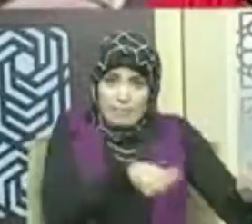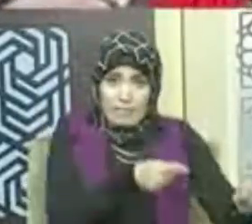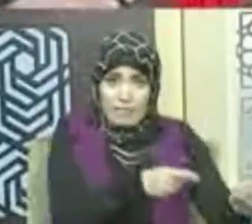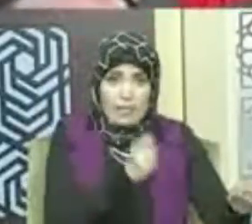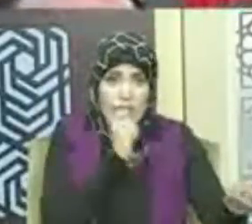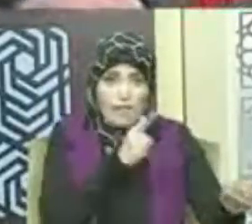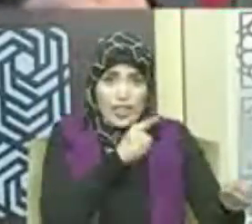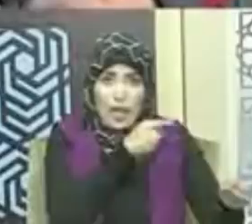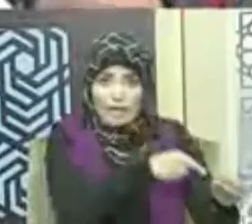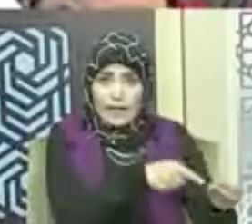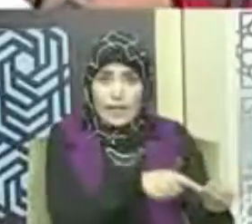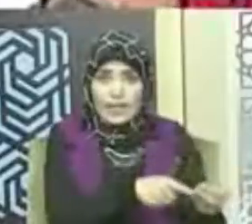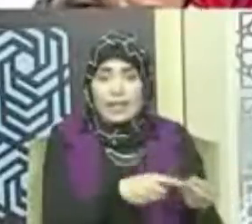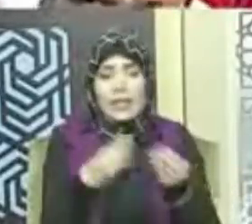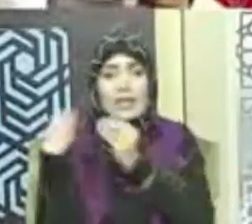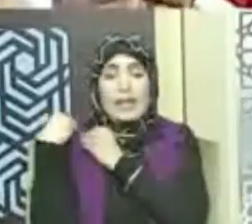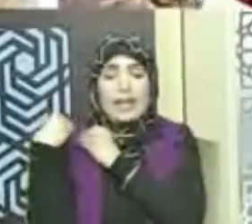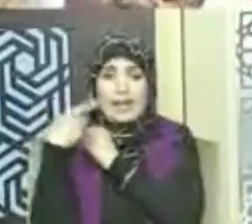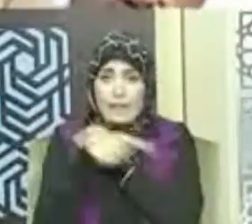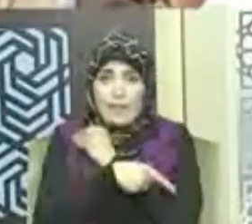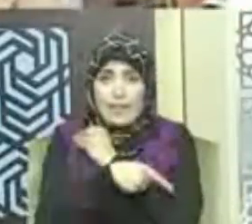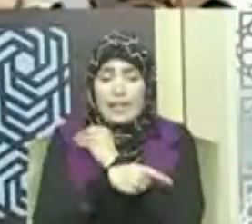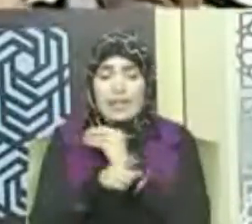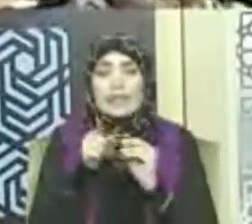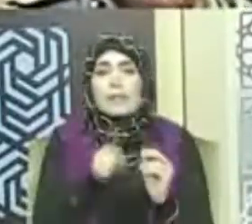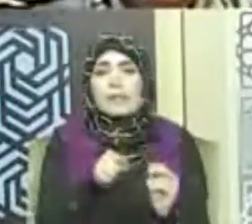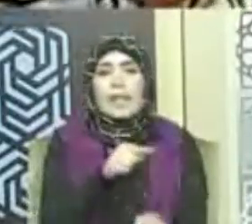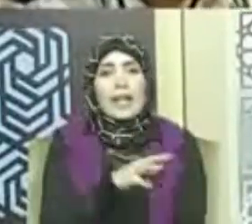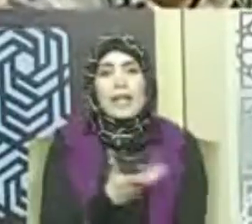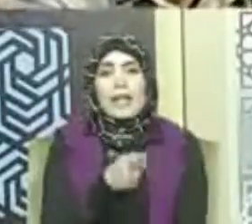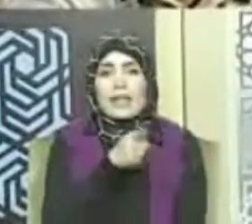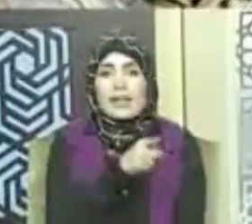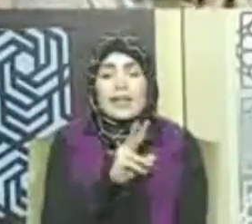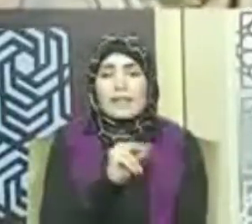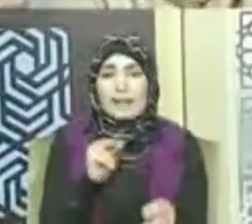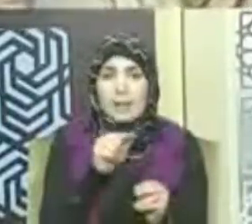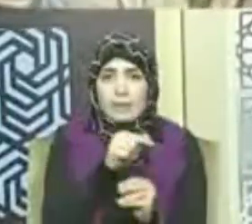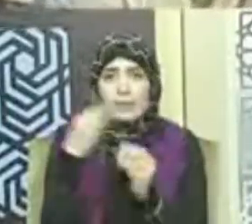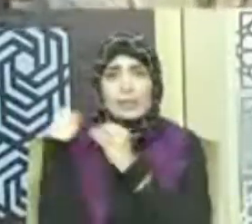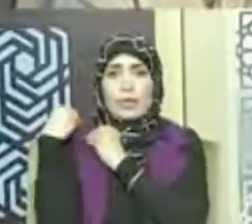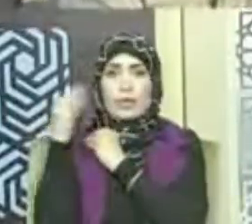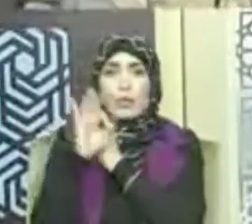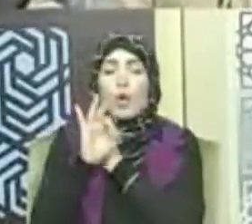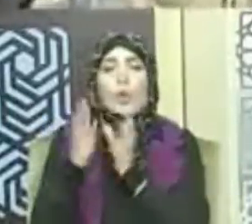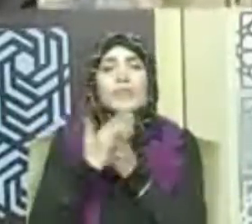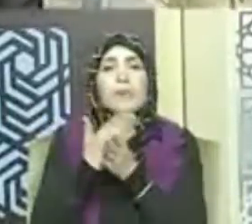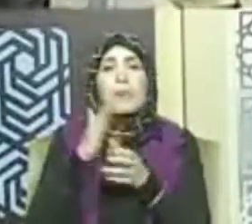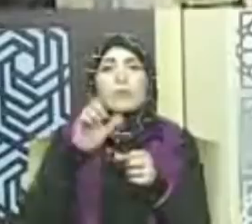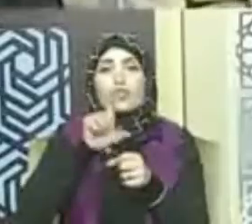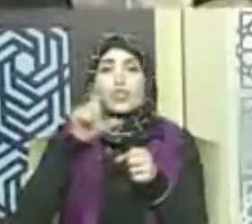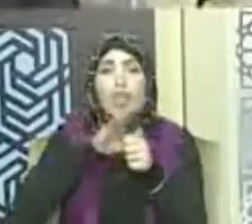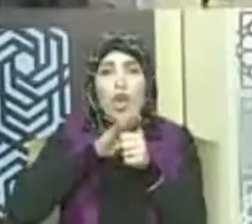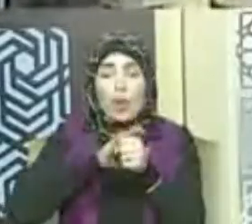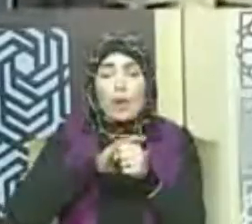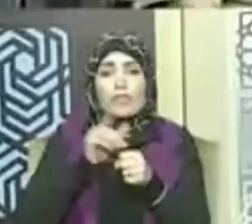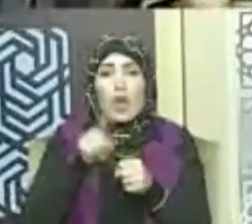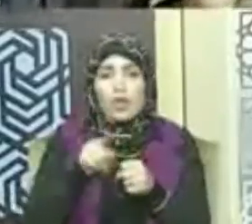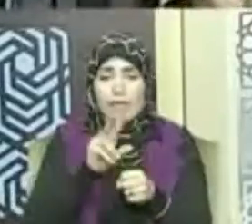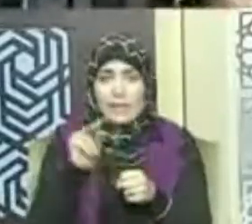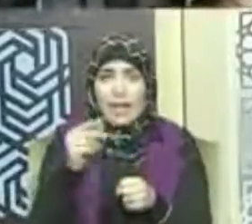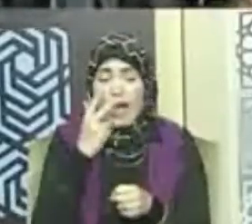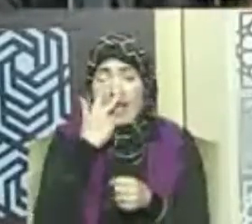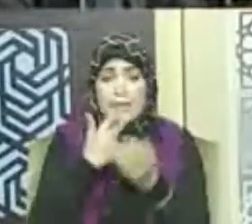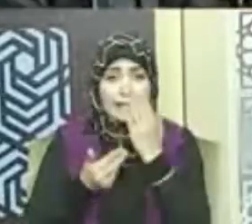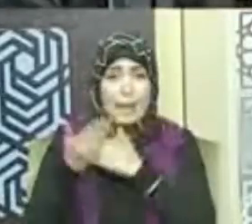البر والصلة، ونريد أن نستعيد فيه ماضينا الجميل وعاداتنا الجميلة من